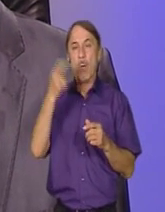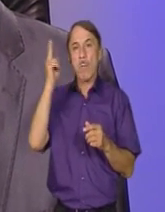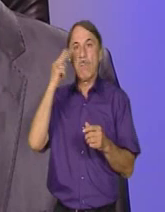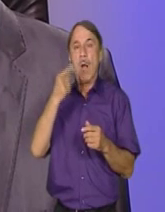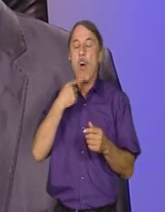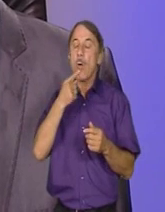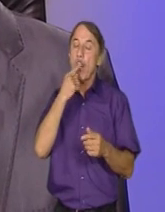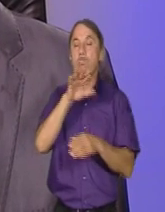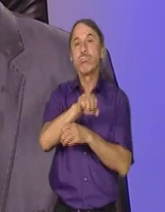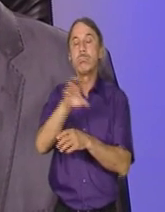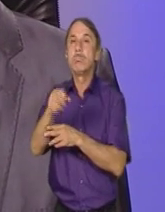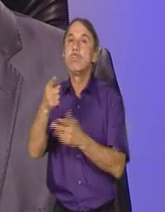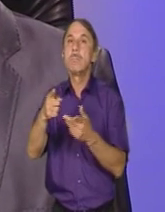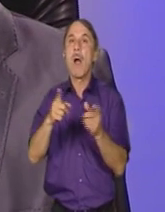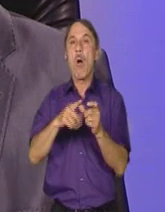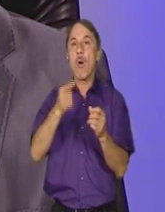Ako iz nekog ugla